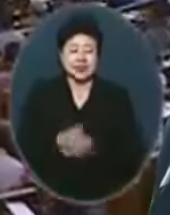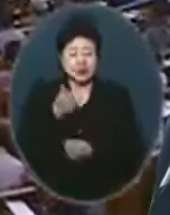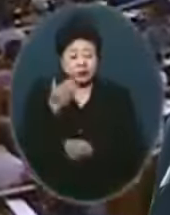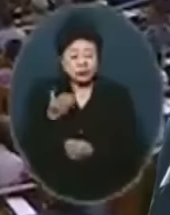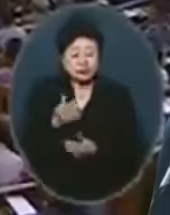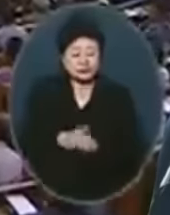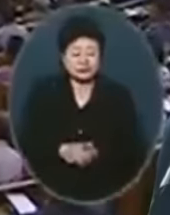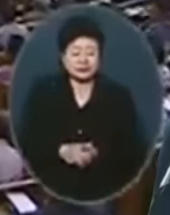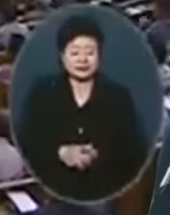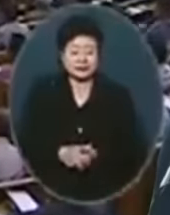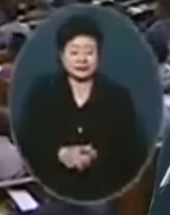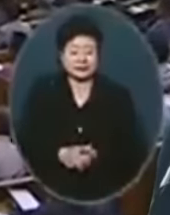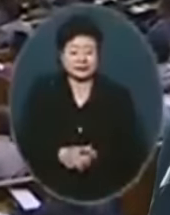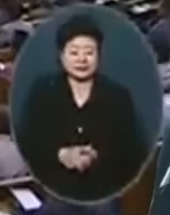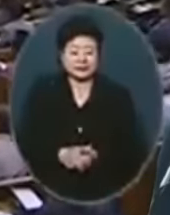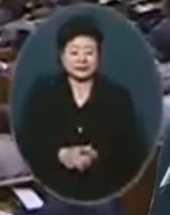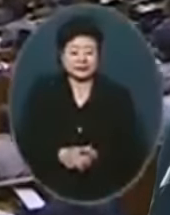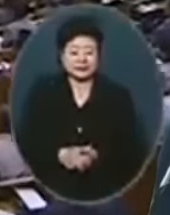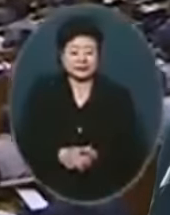여러분,